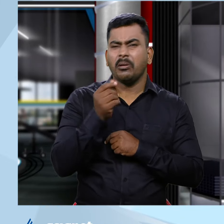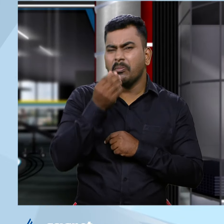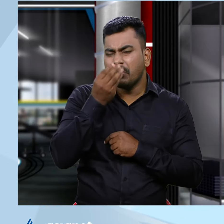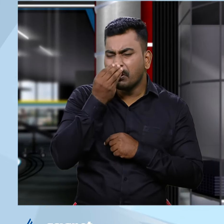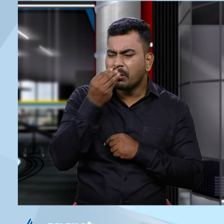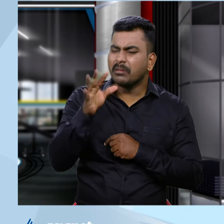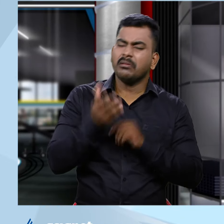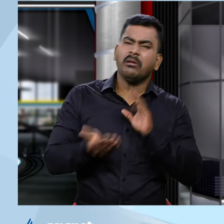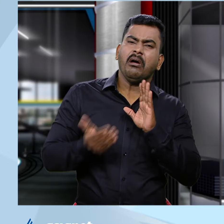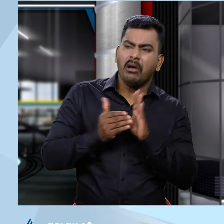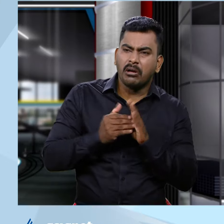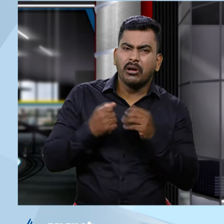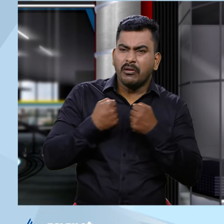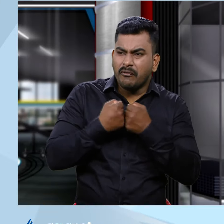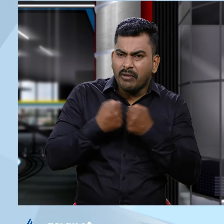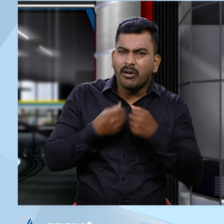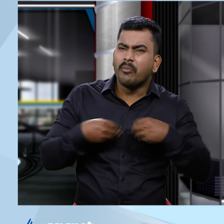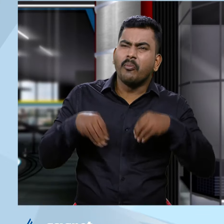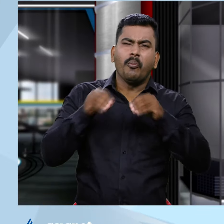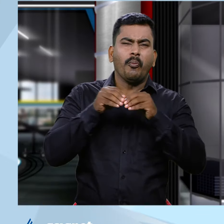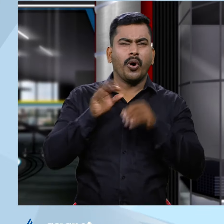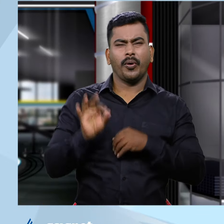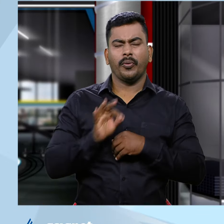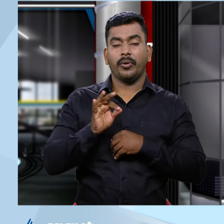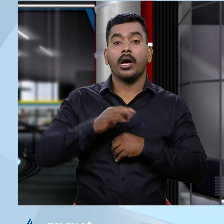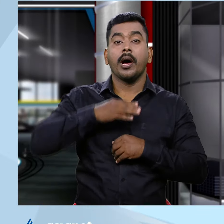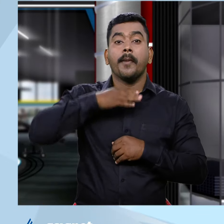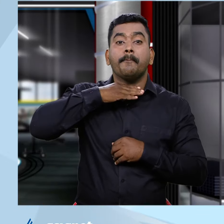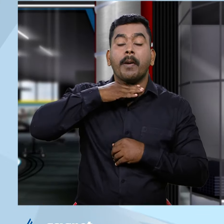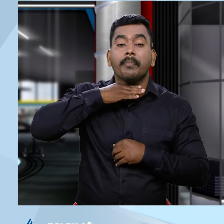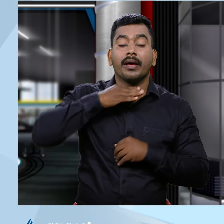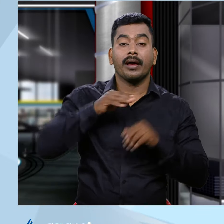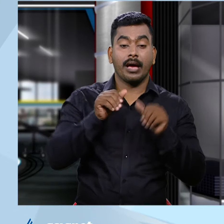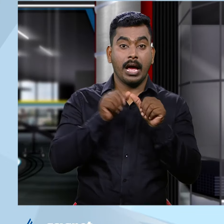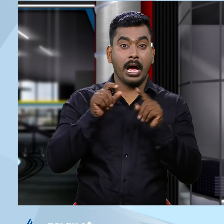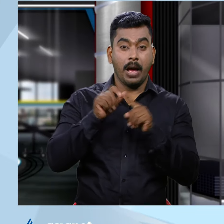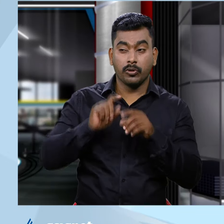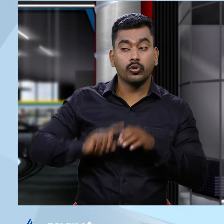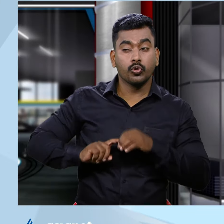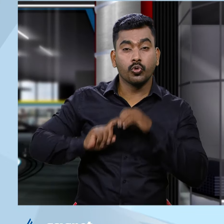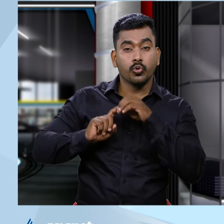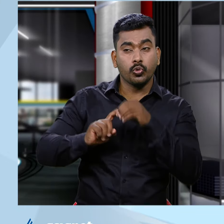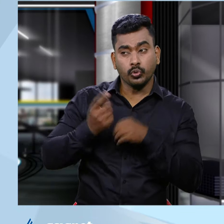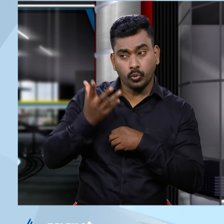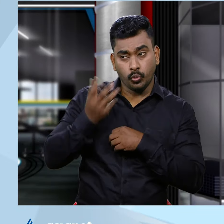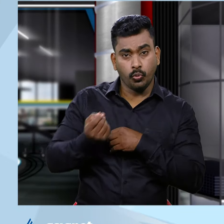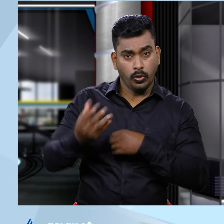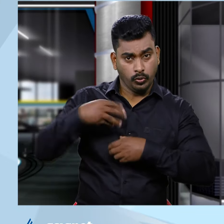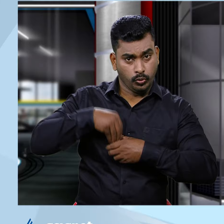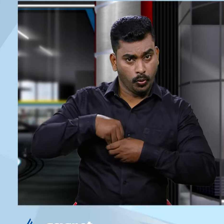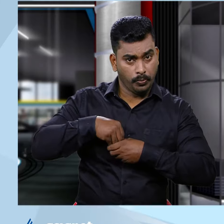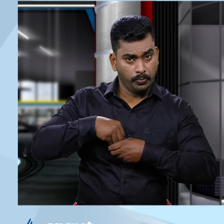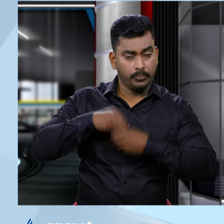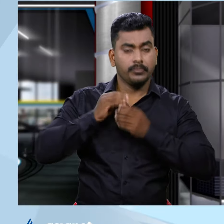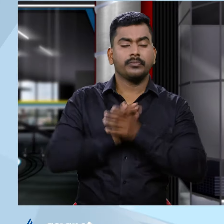പറഞ്ഞു. അതിൽ ഉറച്ചു നിൽക്കുന്നുണ്ടോ എന്നതാണ് മമതയോടും കെജ്രിവാളിനോടുമുള്ള ചോദ്യമെന്നും CPI ജനറൽ സെക്രട്ടറി പറഞ്ഞു.